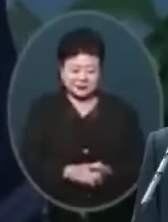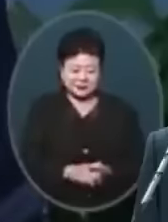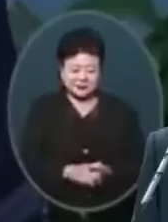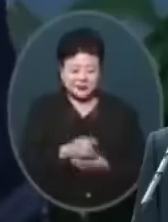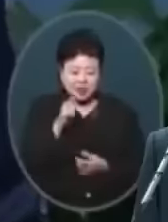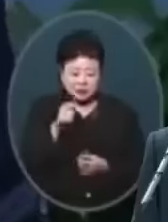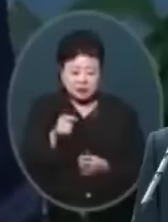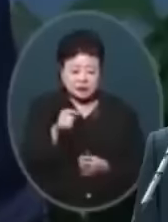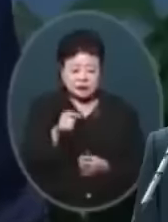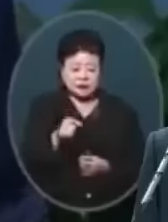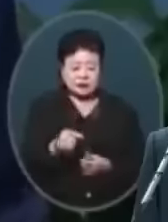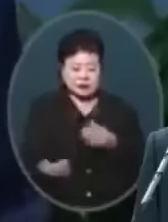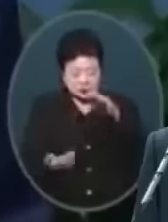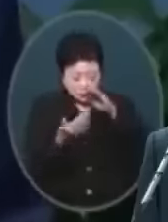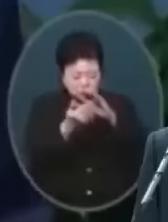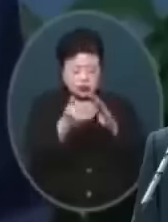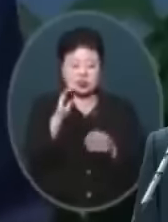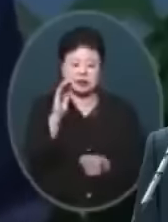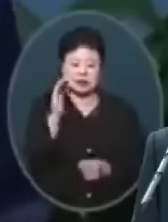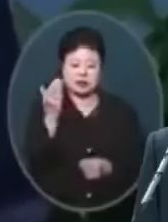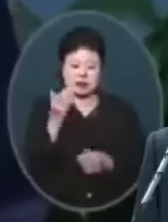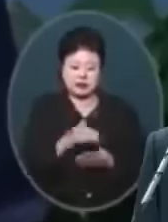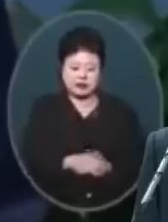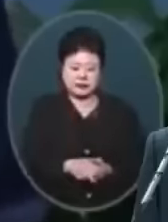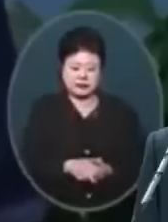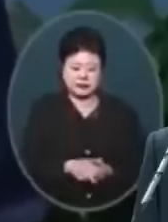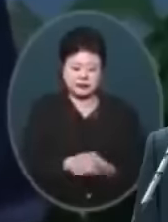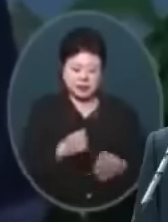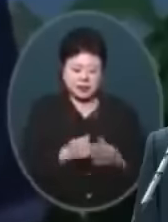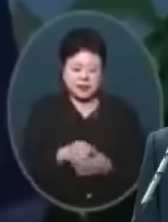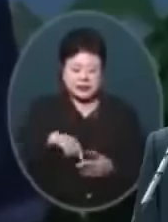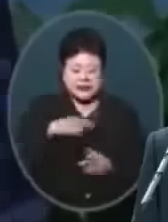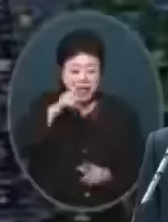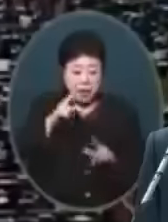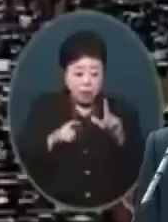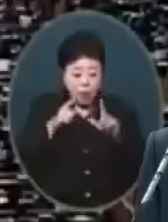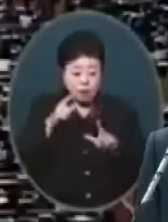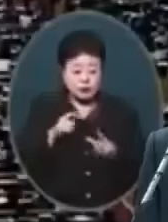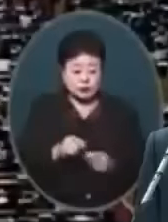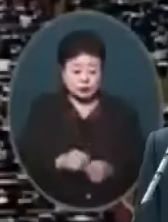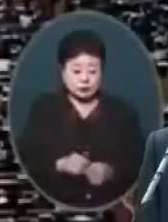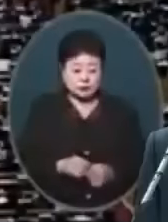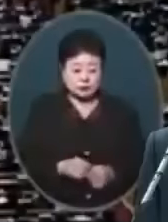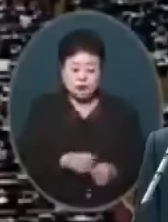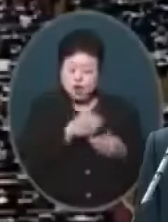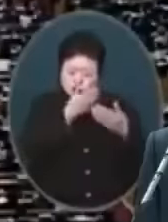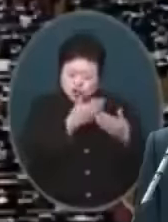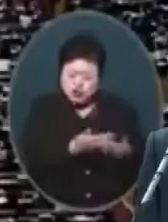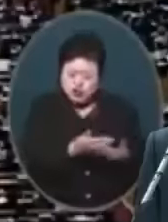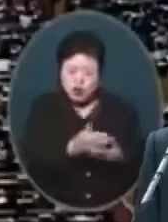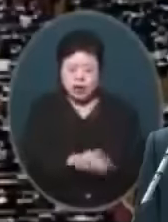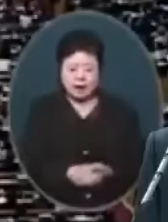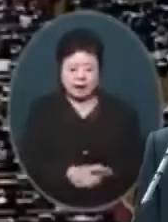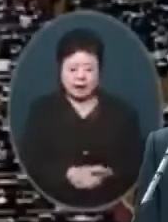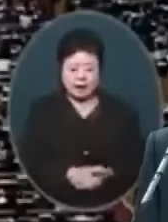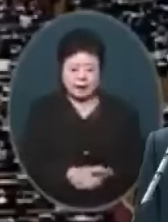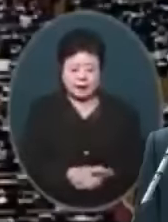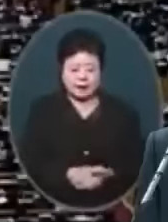그것이 이루어지는 것입니다. 그러므로 자화상의 문제라는 것은 굉장히 중요한 문제인 것입니다.